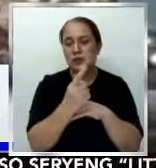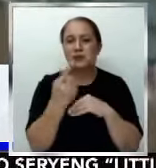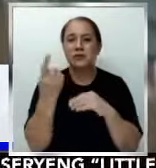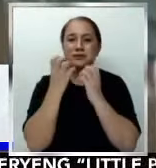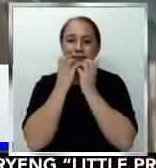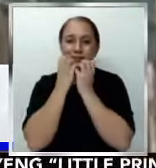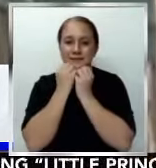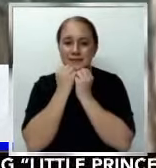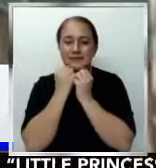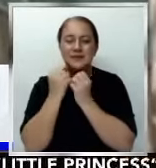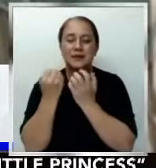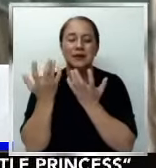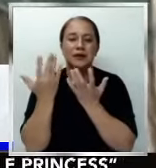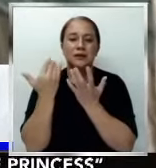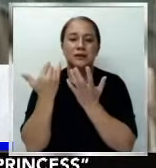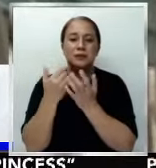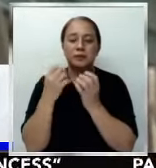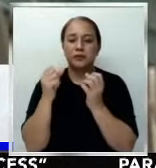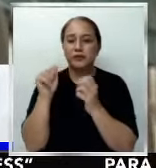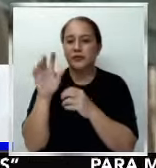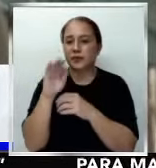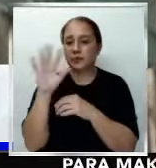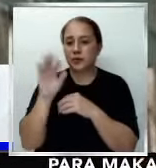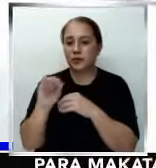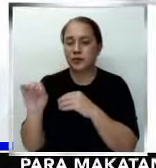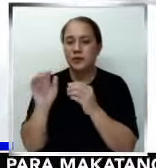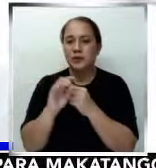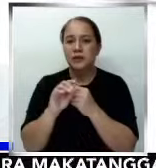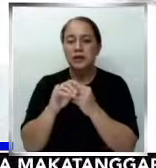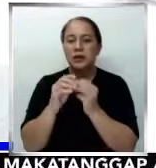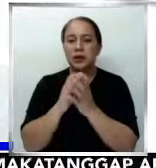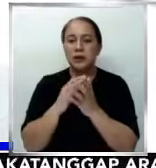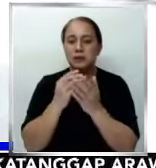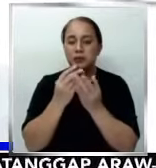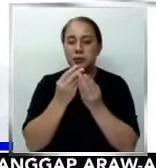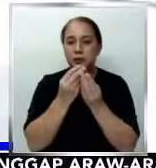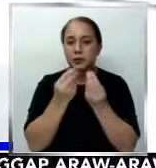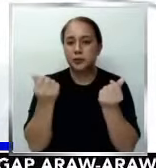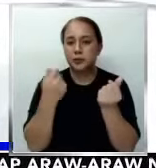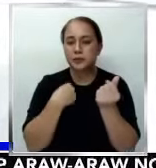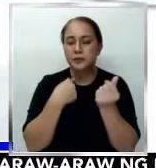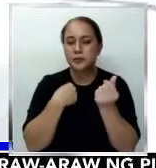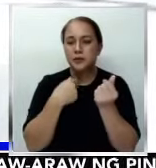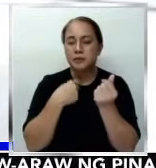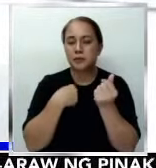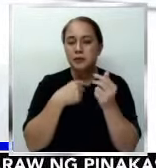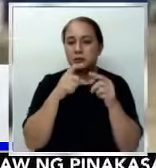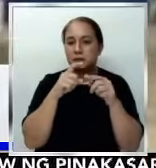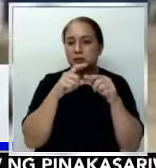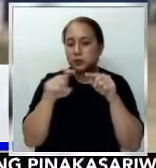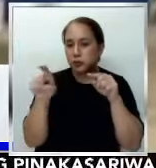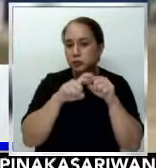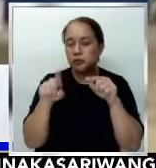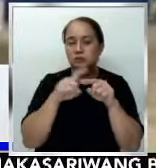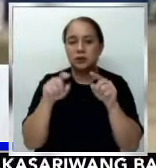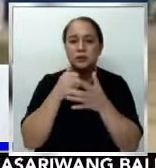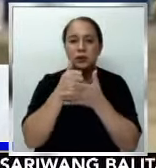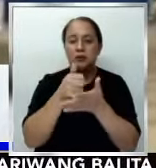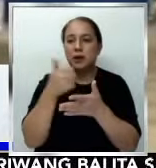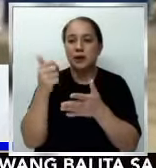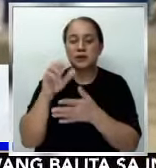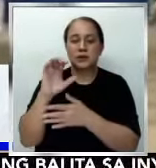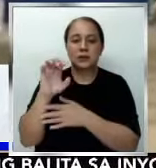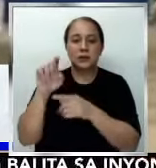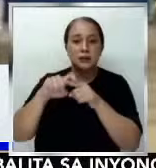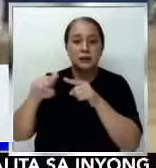Cooperative, mahigit 15% pa lamang ang kanilang nare-restore na transmission line. Ngunit sa tulong ng iba pang mga electric cooperatives,